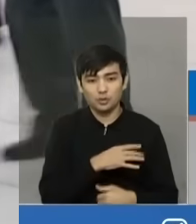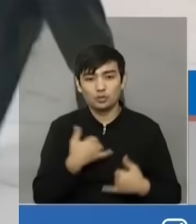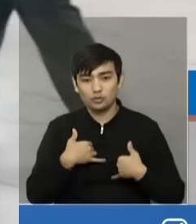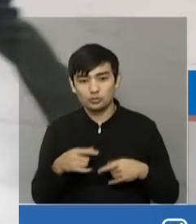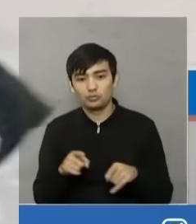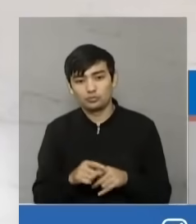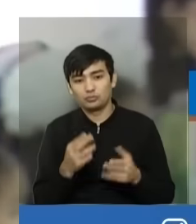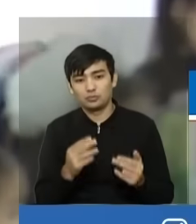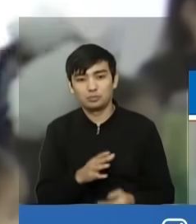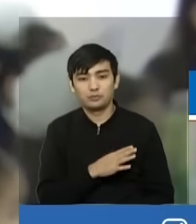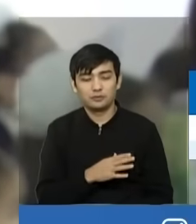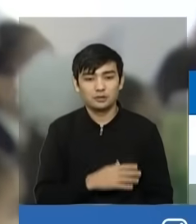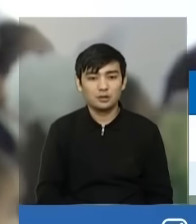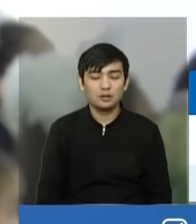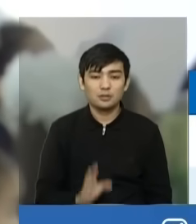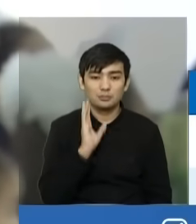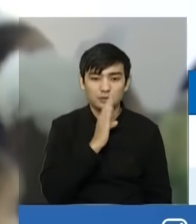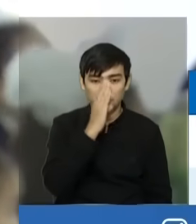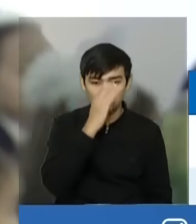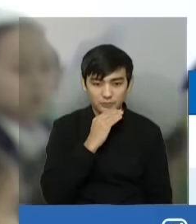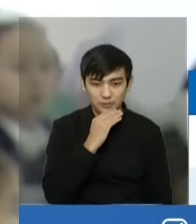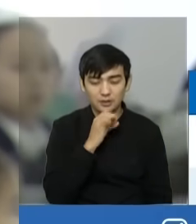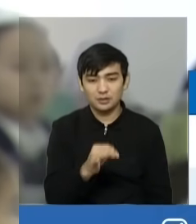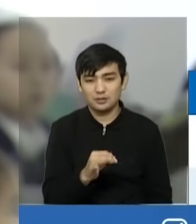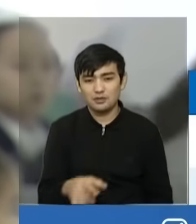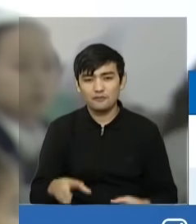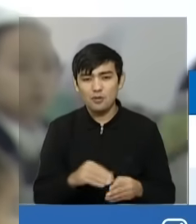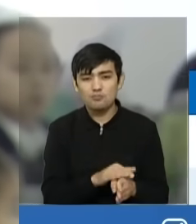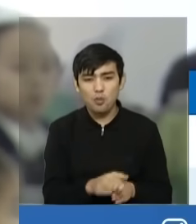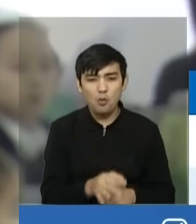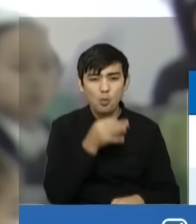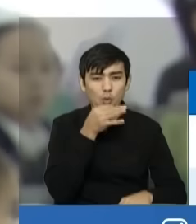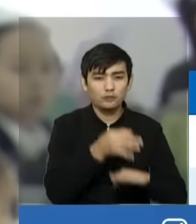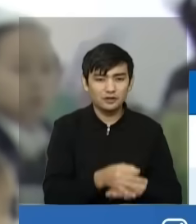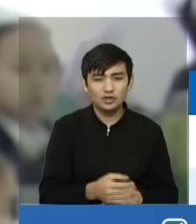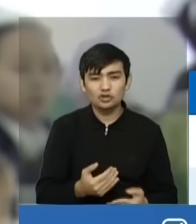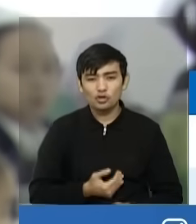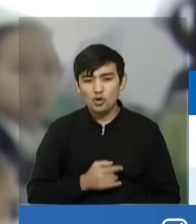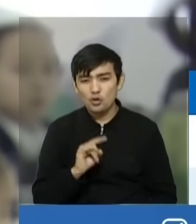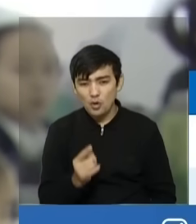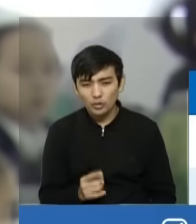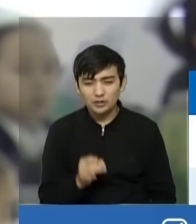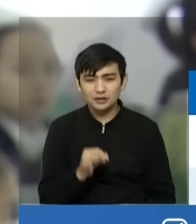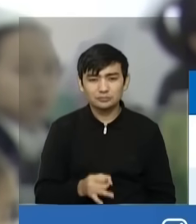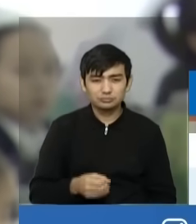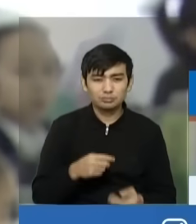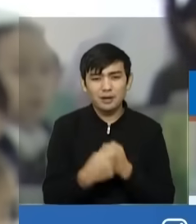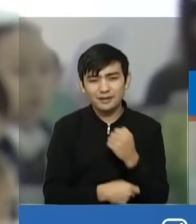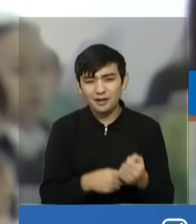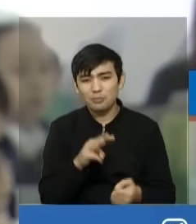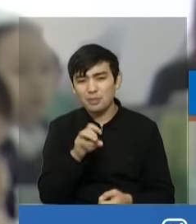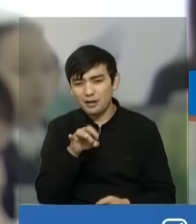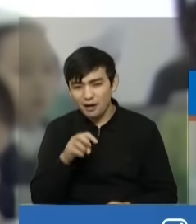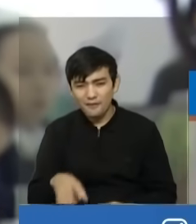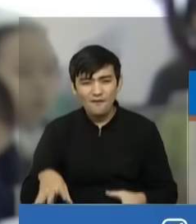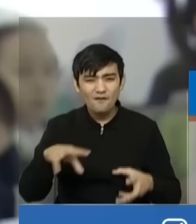өздері де мойындайды. Ата-ана бүкіл жауапкершілікті баланың өмірін, материалдық, моральдық